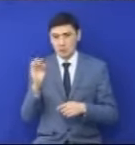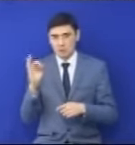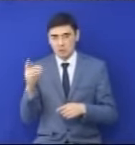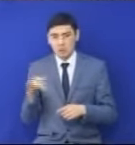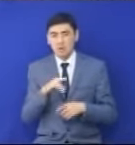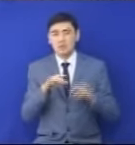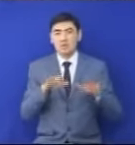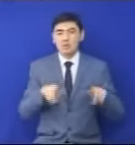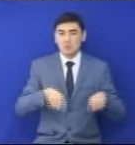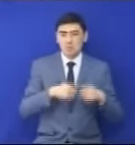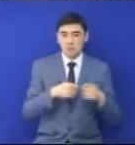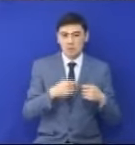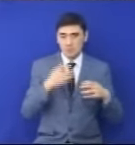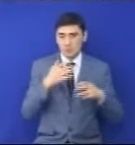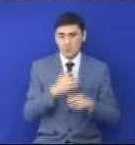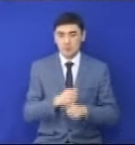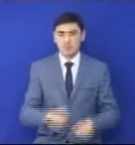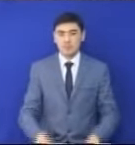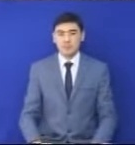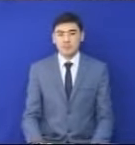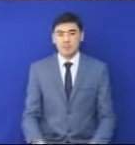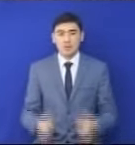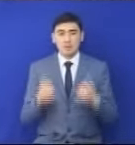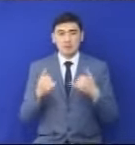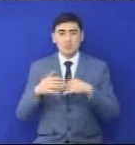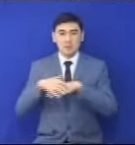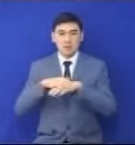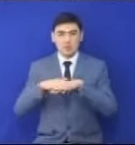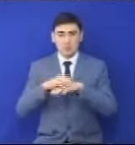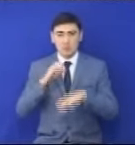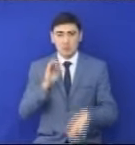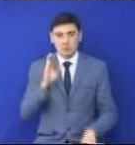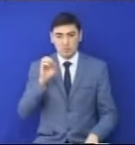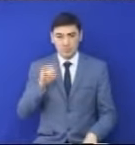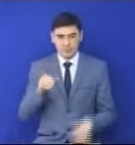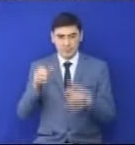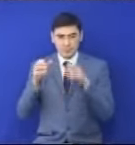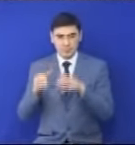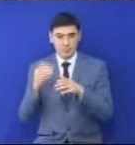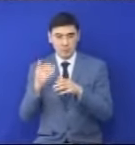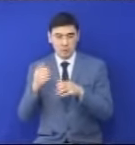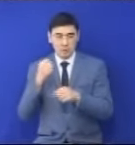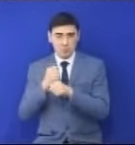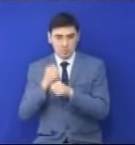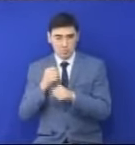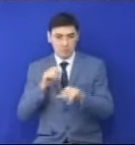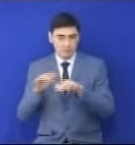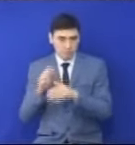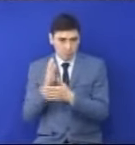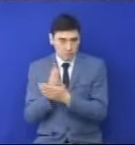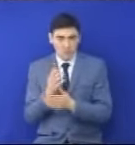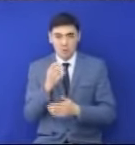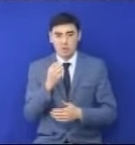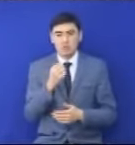Қоғамдық кеңес жұмыс атқарып жатыр. Және жеке сот орындаушылар